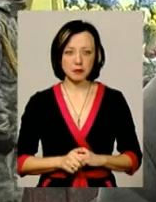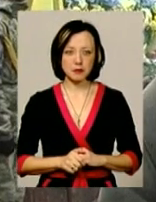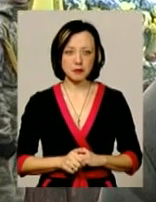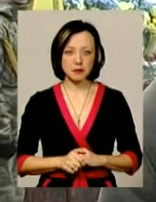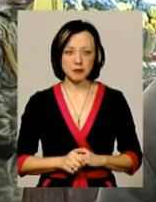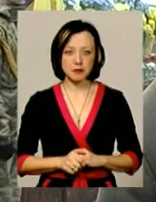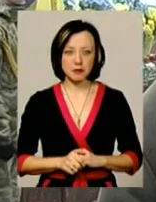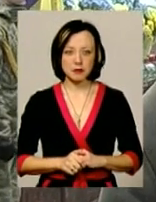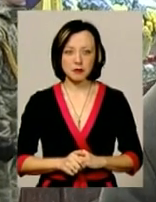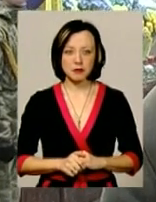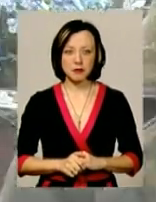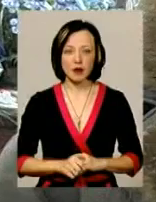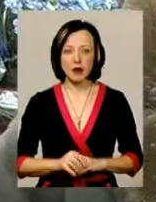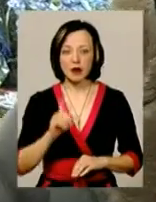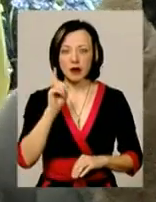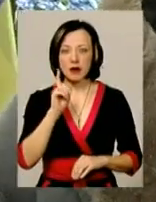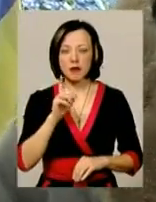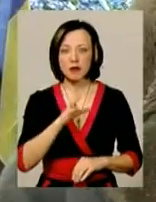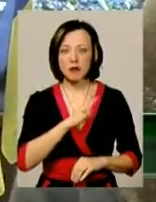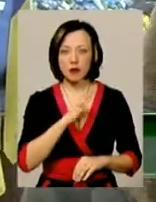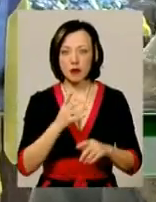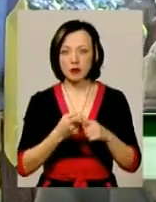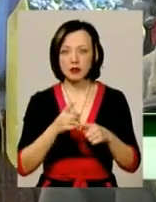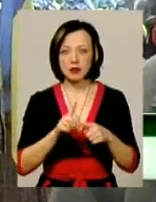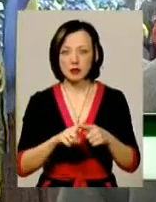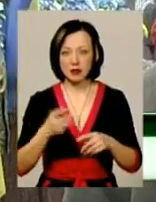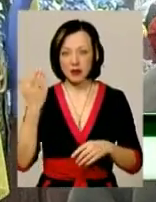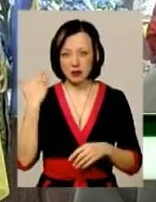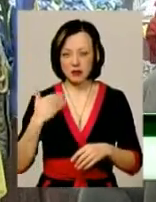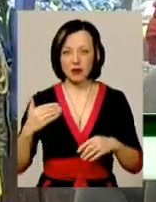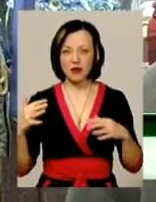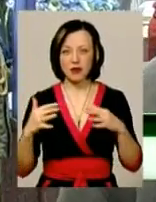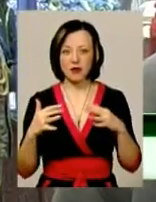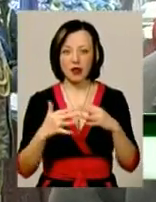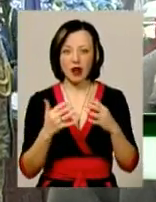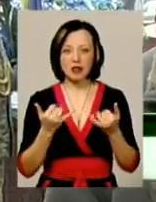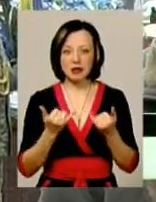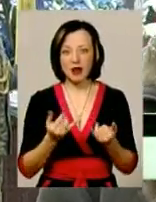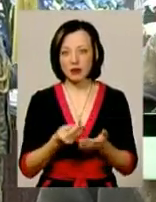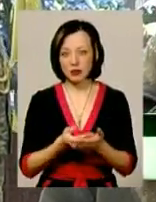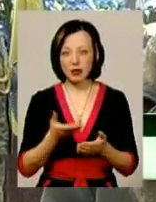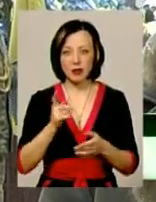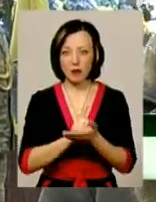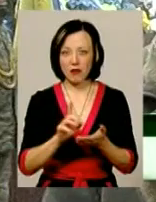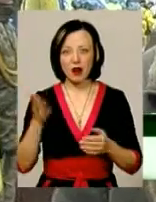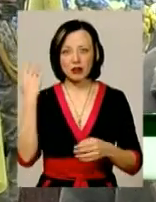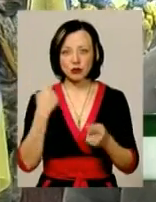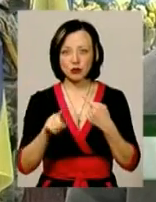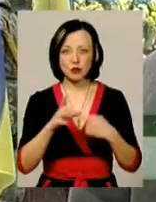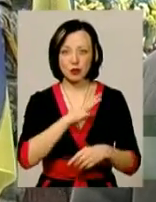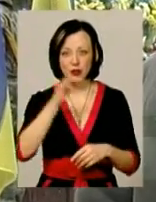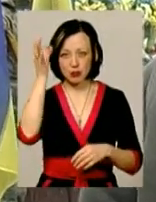Кабул, Баграм, Джабаль. Зараз, може, вони оцінюються, то, що зараз не повинні було там воювати, але раніше то другі були